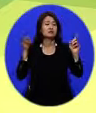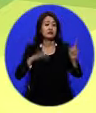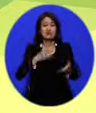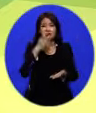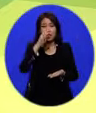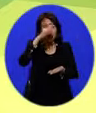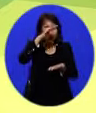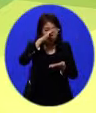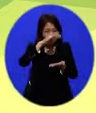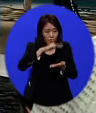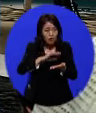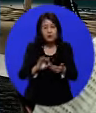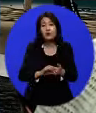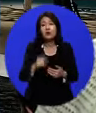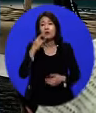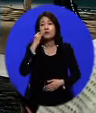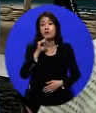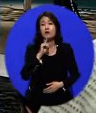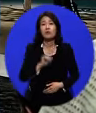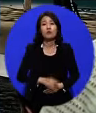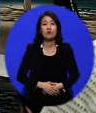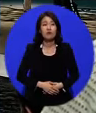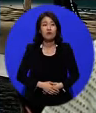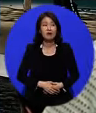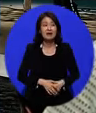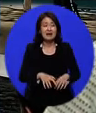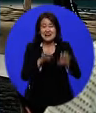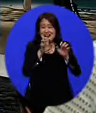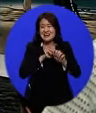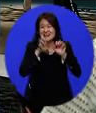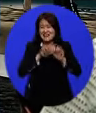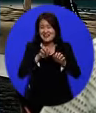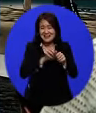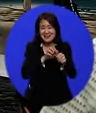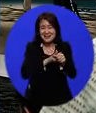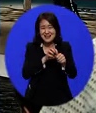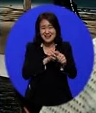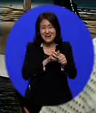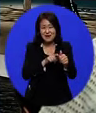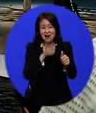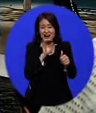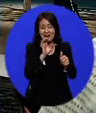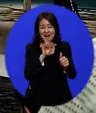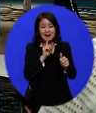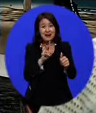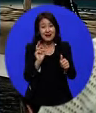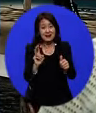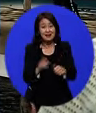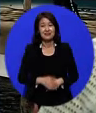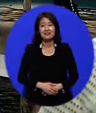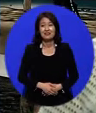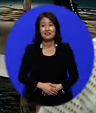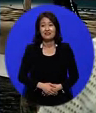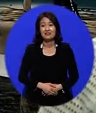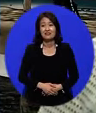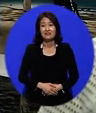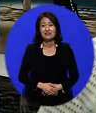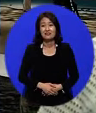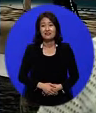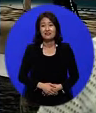쌀떡은 비어가요. 그럼 우리 엄마들 어떻게 하죠? 우리말로 바가지 긁죠. 네. 많이 긁었어요. 자,